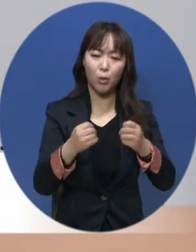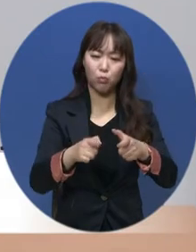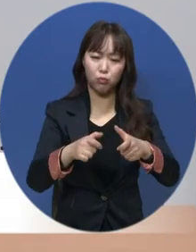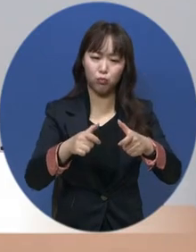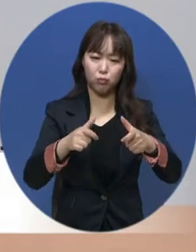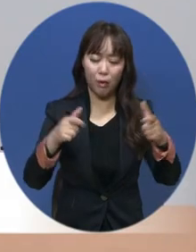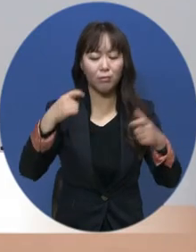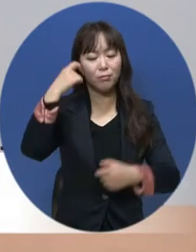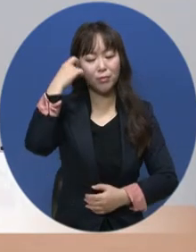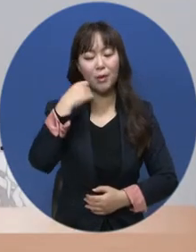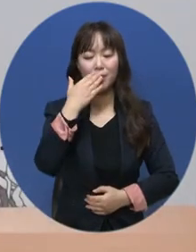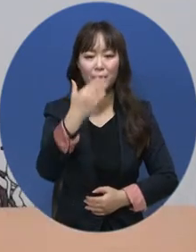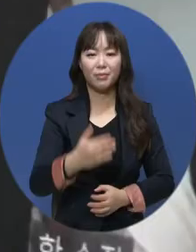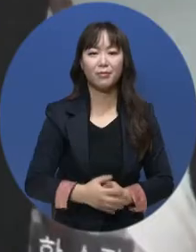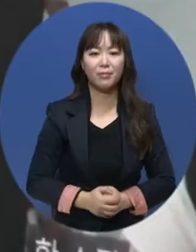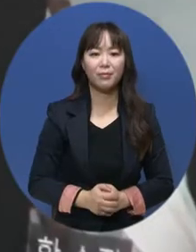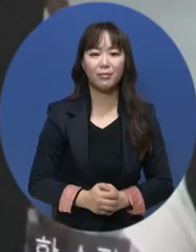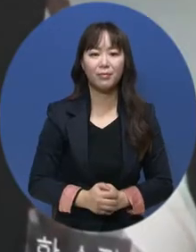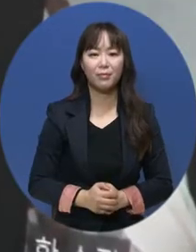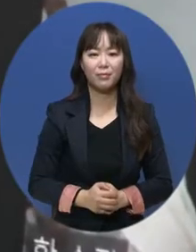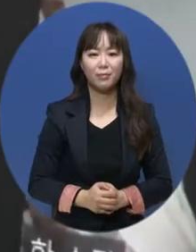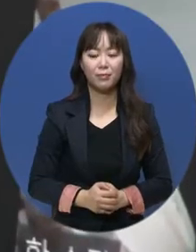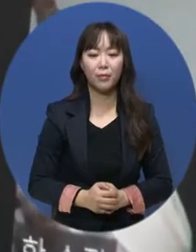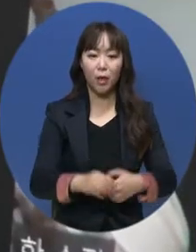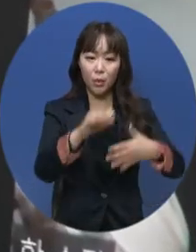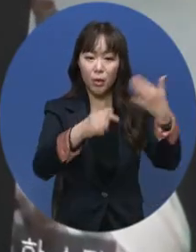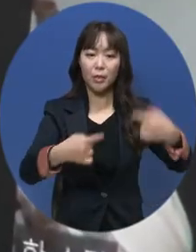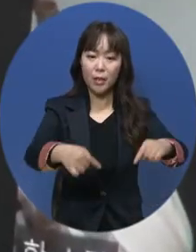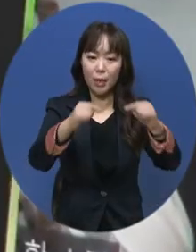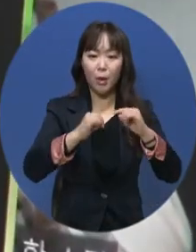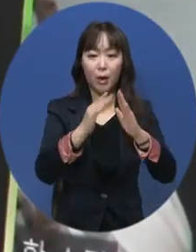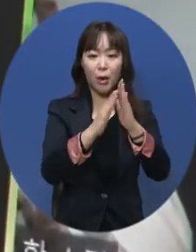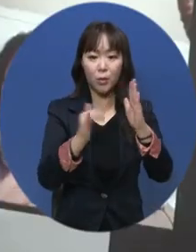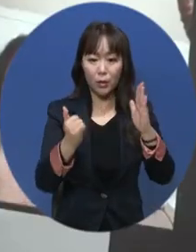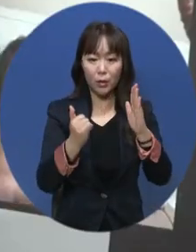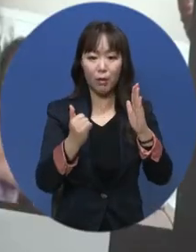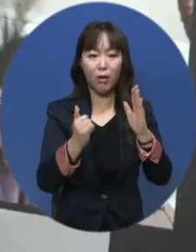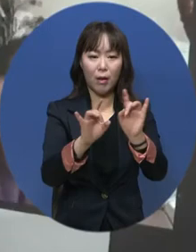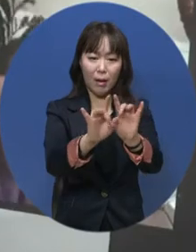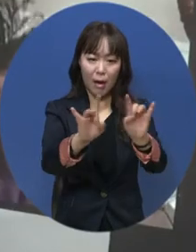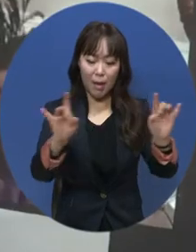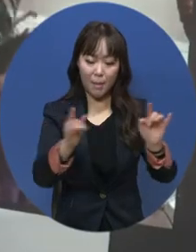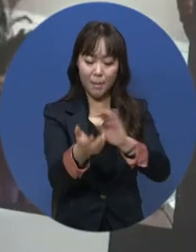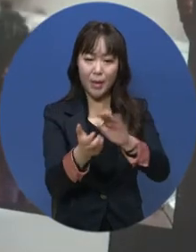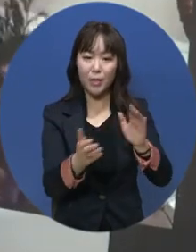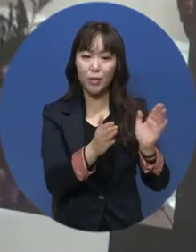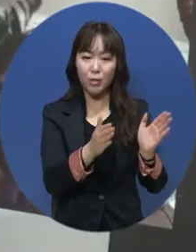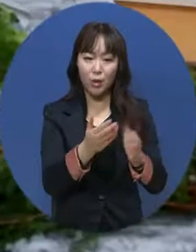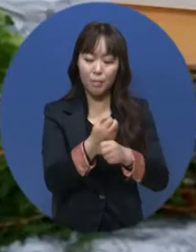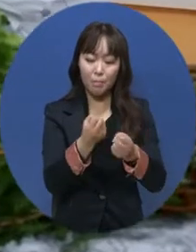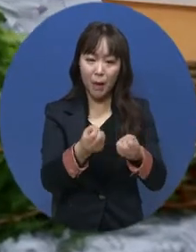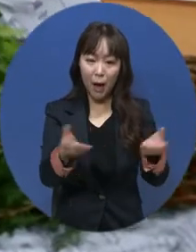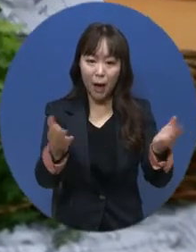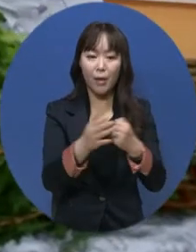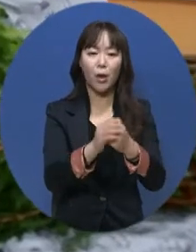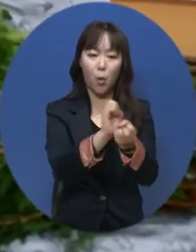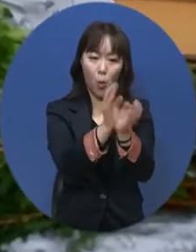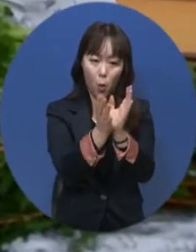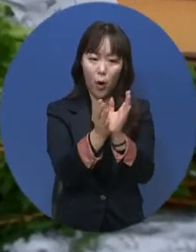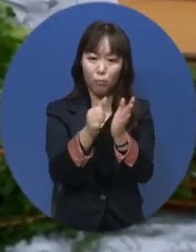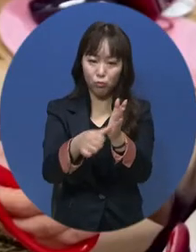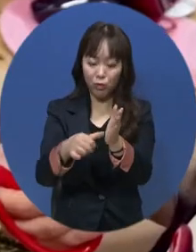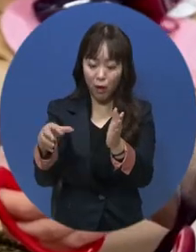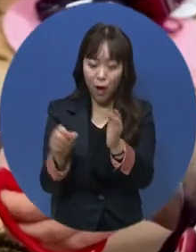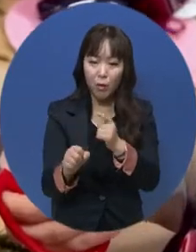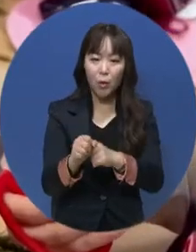증가된 것을 느낄 수 있었고요. 프로그램에 참여한 가족들은 각 가정에 미리 전해준 꽃과 소재를